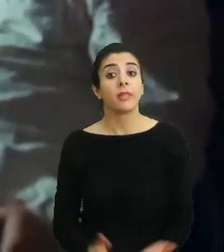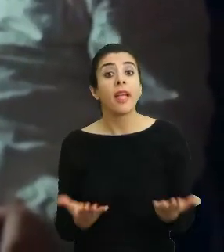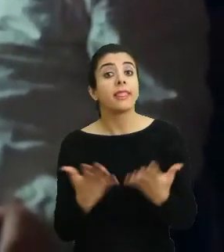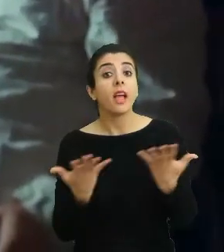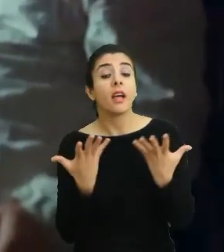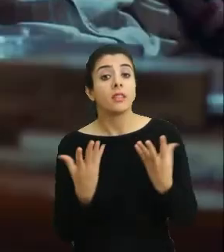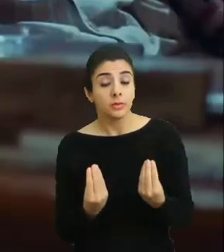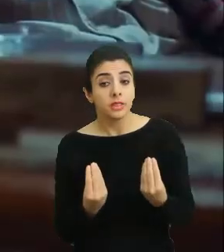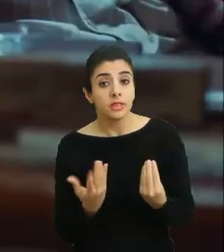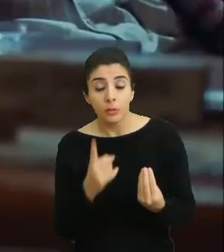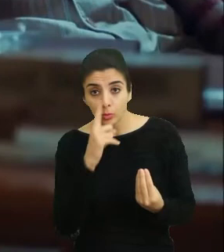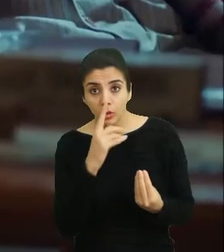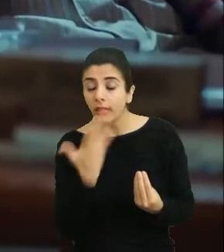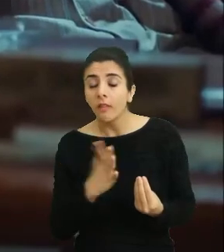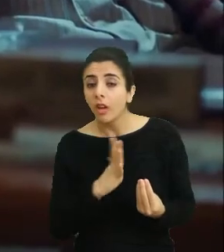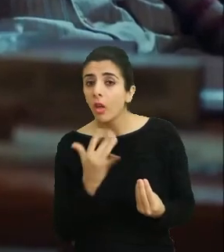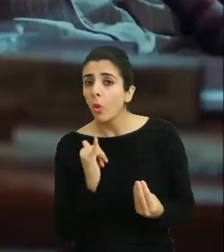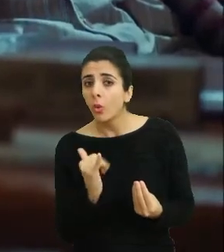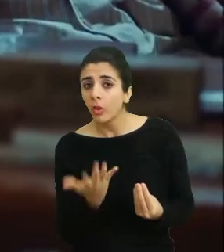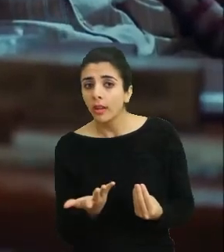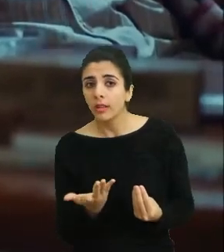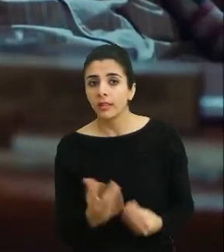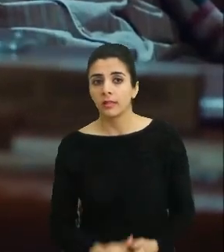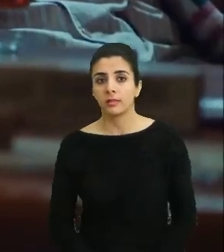Daha da nasılsın müdürüm? Ne var ne yok?